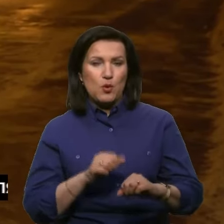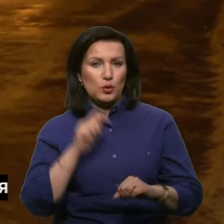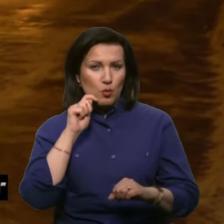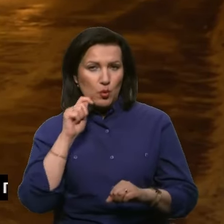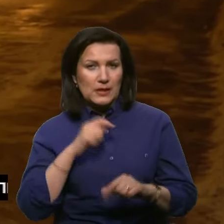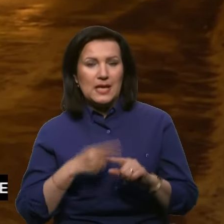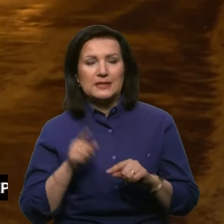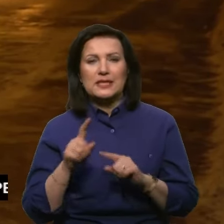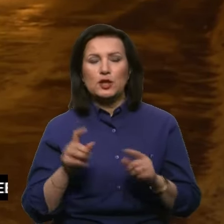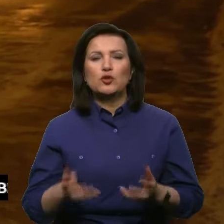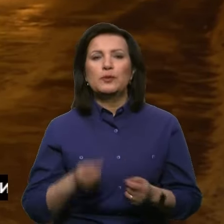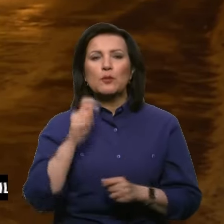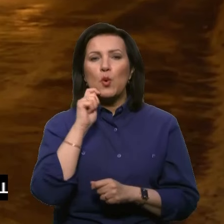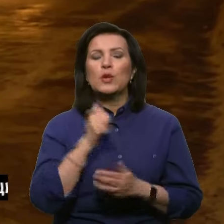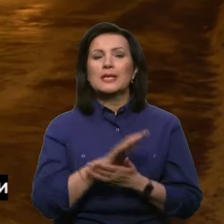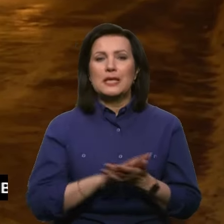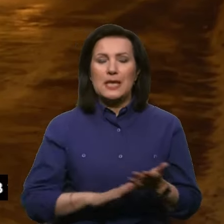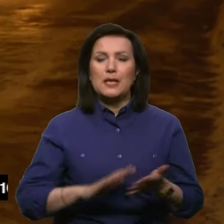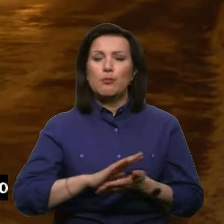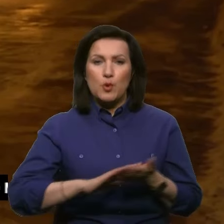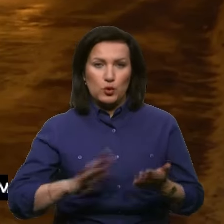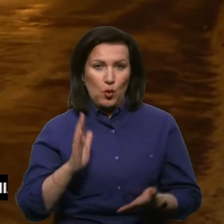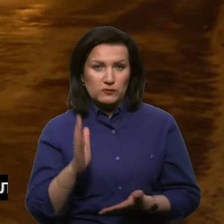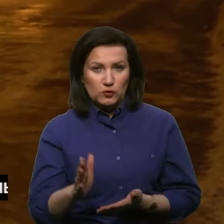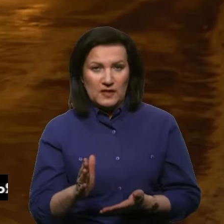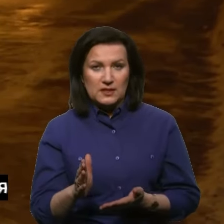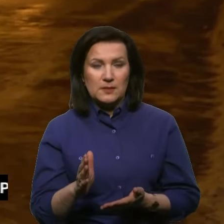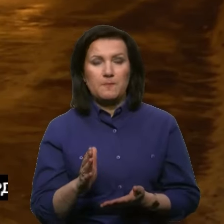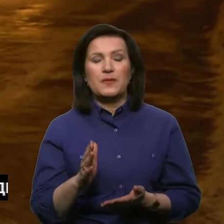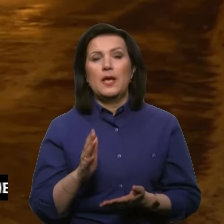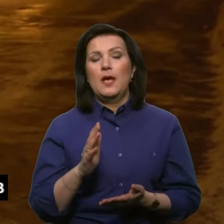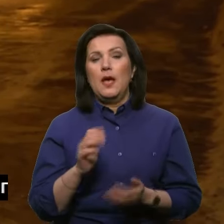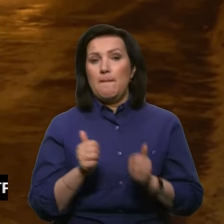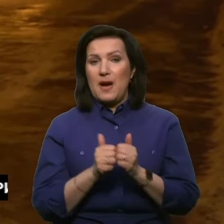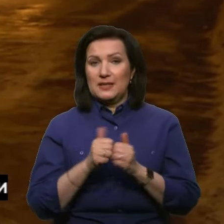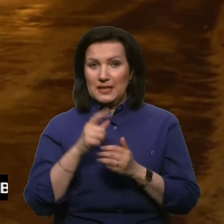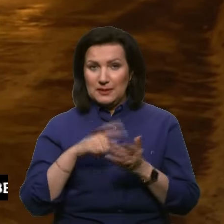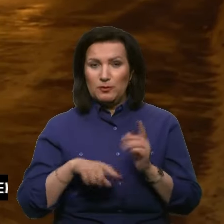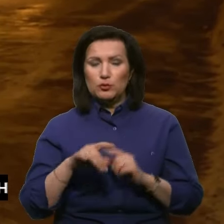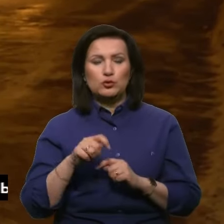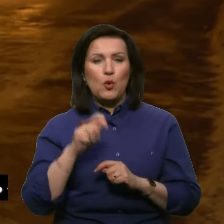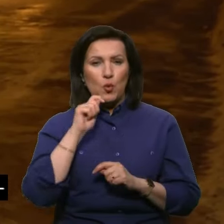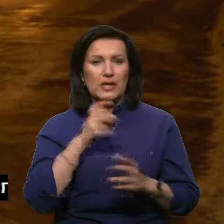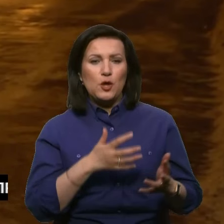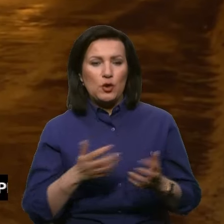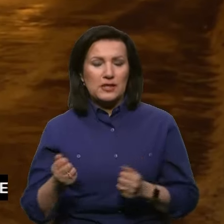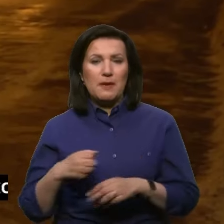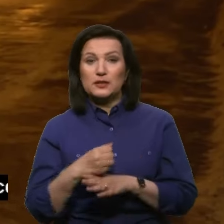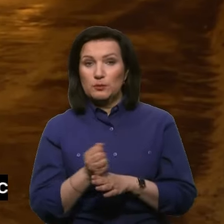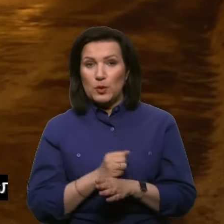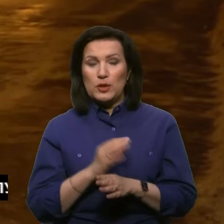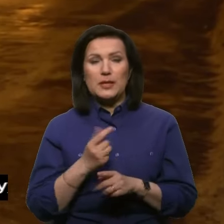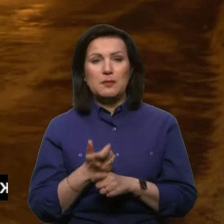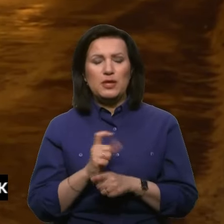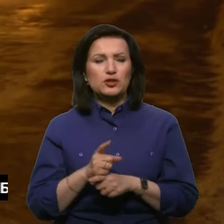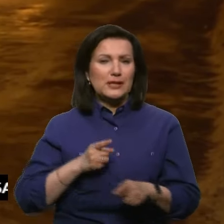Павлюка, це те, що підтримка України і надалі продовжуватиметься. Партнери запевнили, що в цьому році Україна отримає зброю, зокрема і